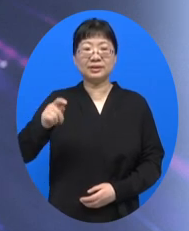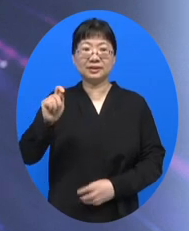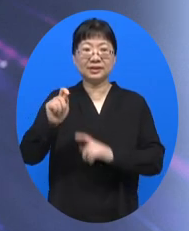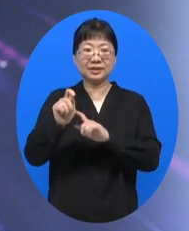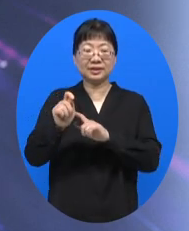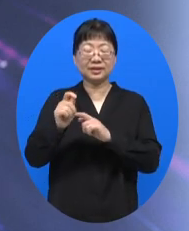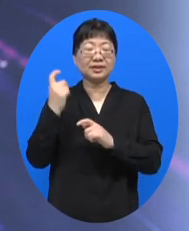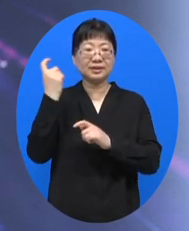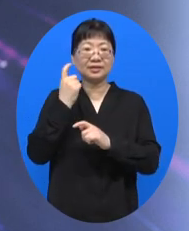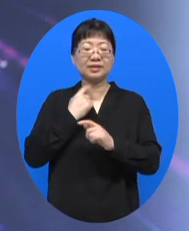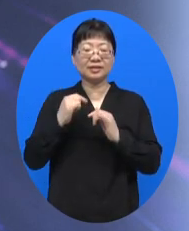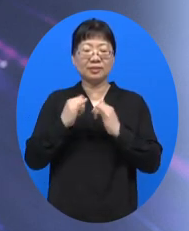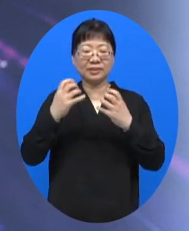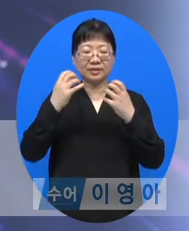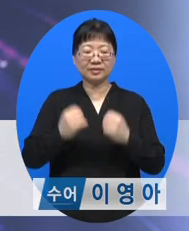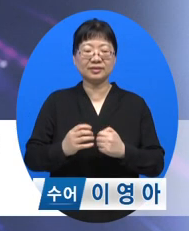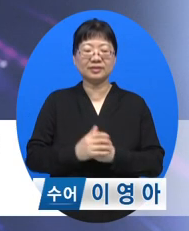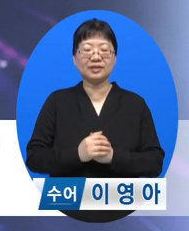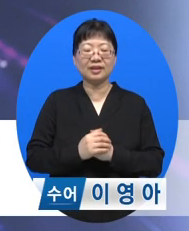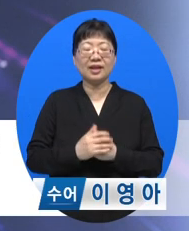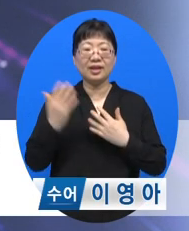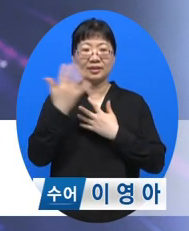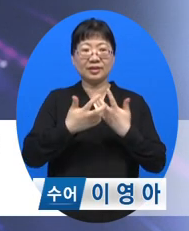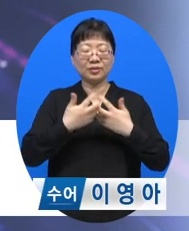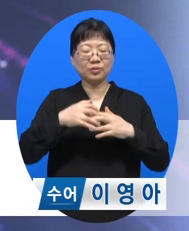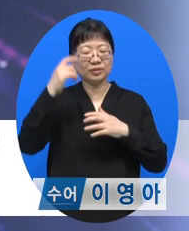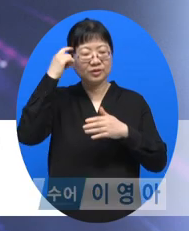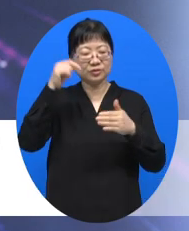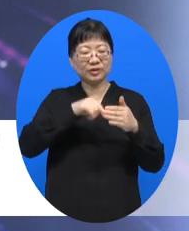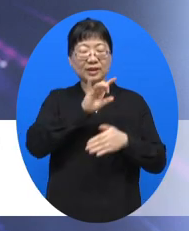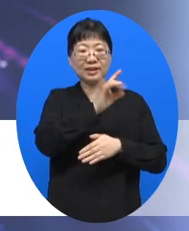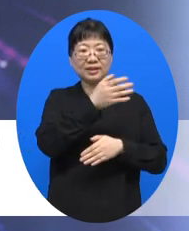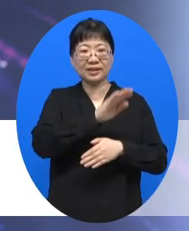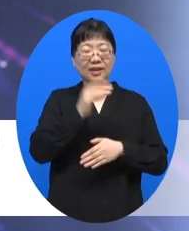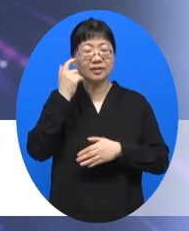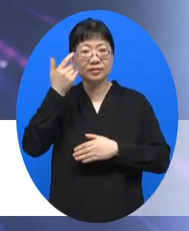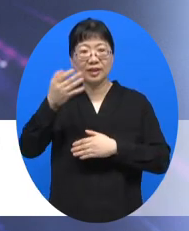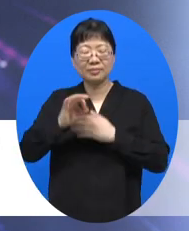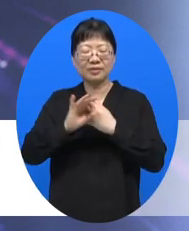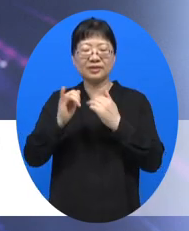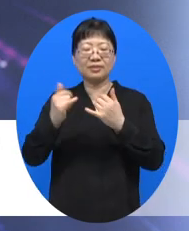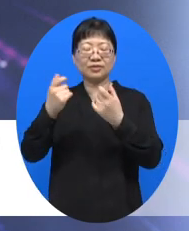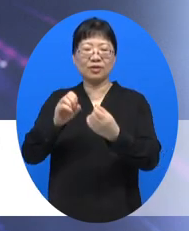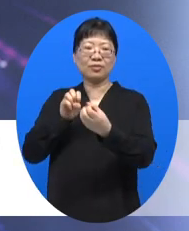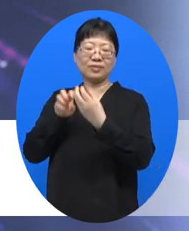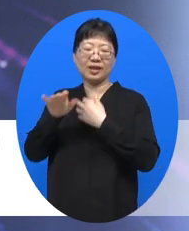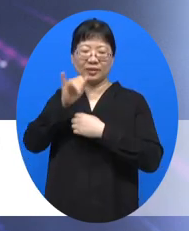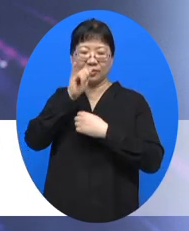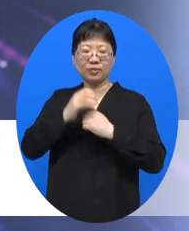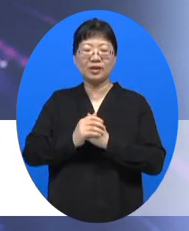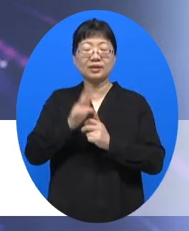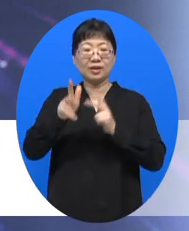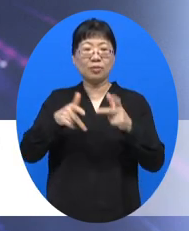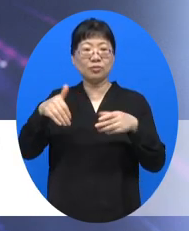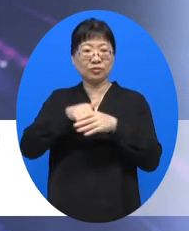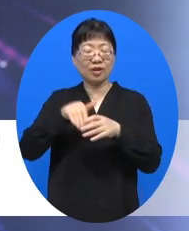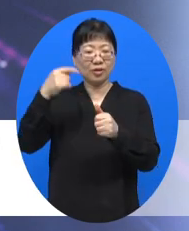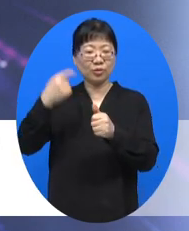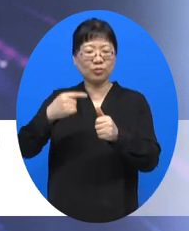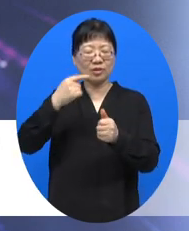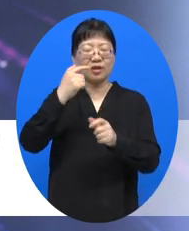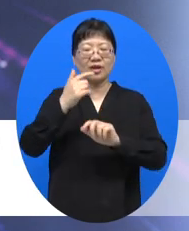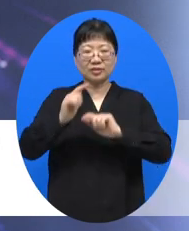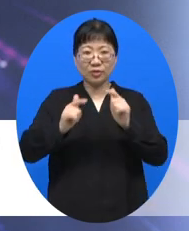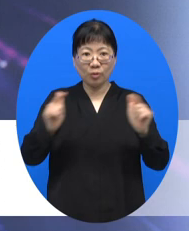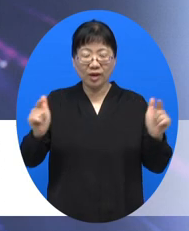챗GPT 들어보신 분들 많으실 겁니다. 생성형 인공지능 중에 하나인데 질문을 하면 사람처럼 대답도 하고 산업은 물론